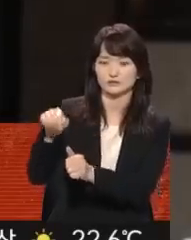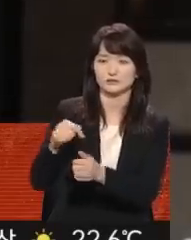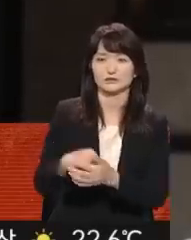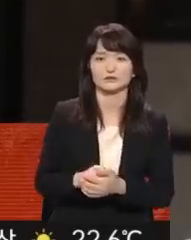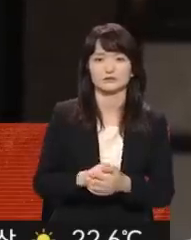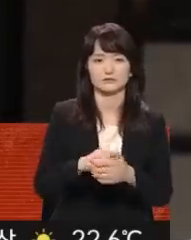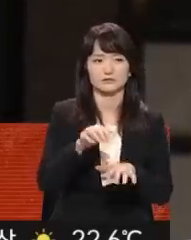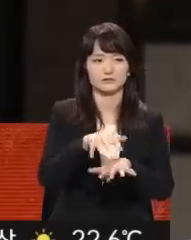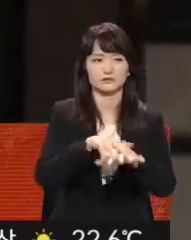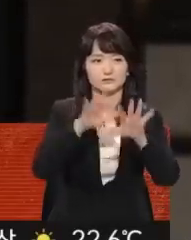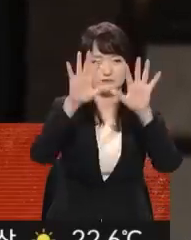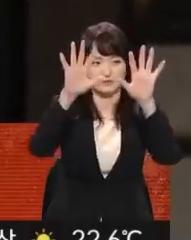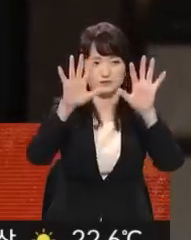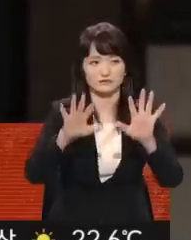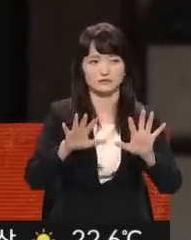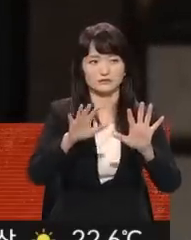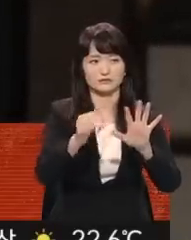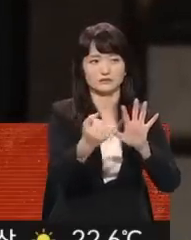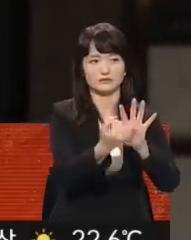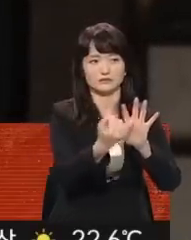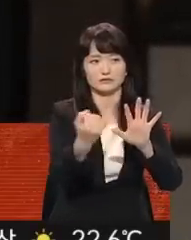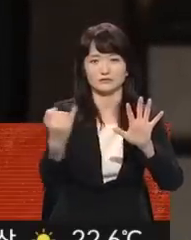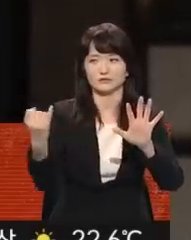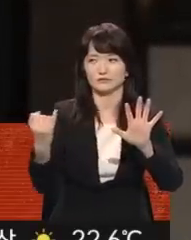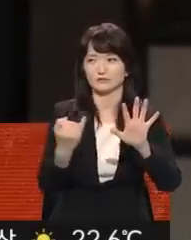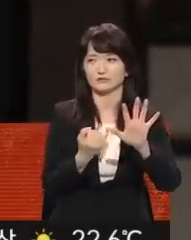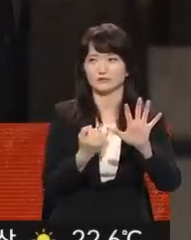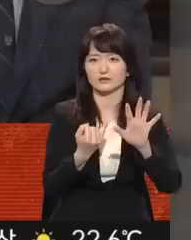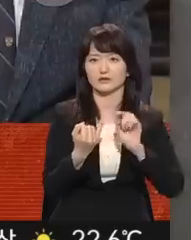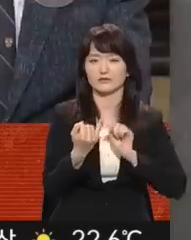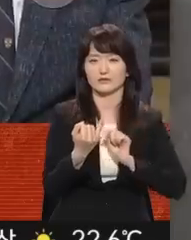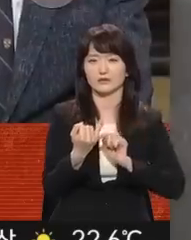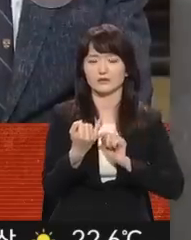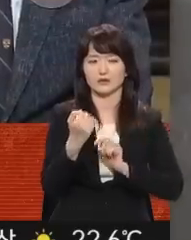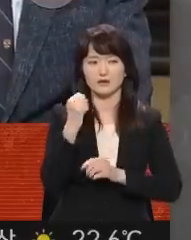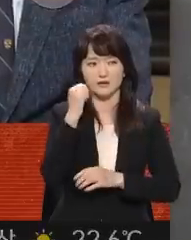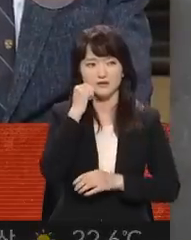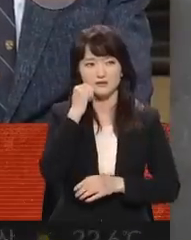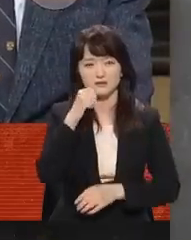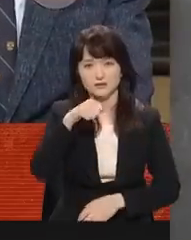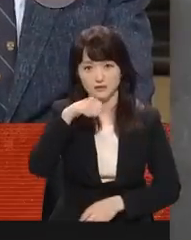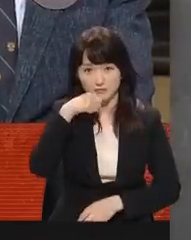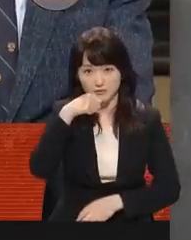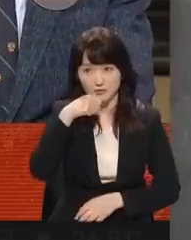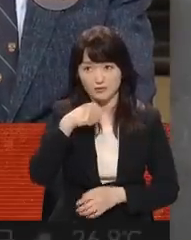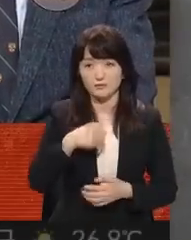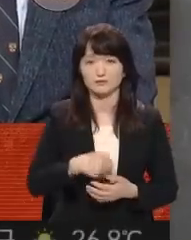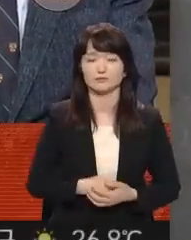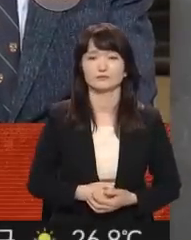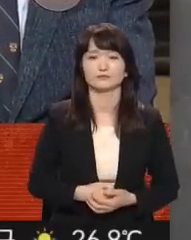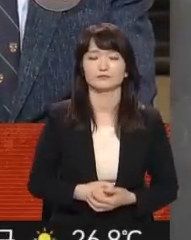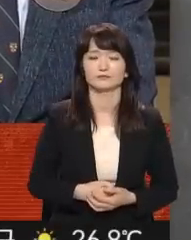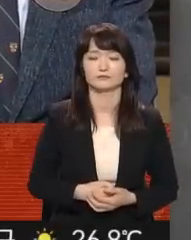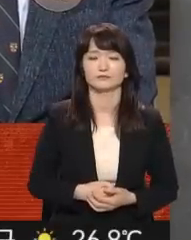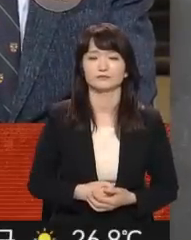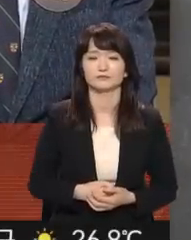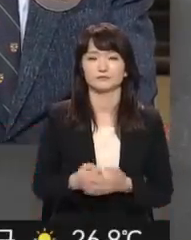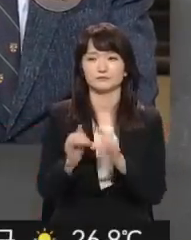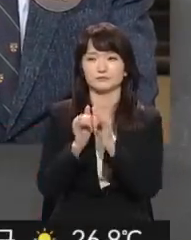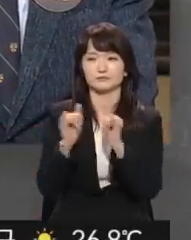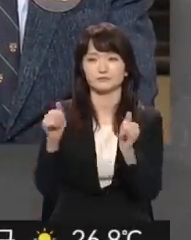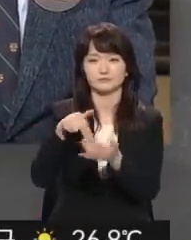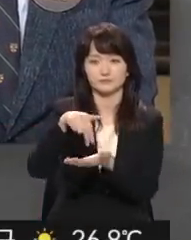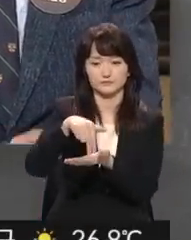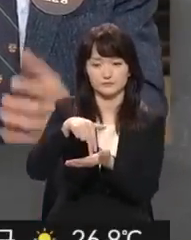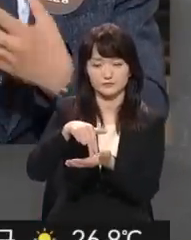혼자서 먹고 하는 이런 여러 가지 것들을 보고 아마 친구들이 좀 기괴하게 느꼈을 겁니다 사람들의 그 입장에서는